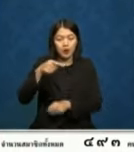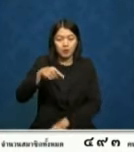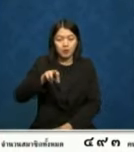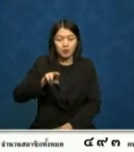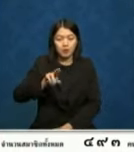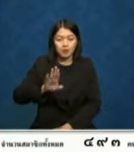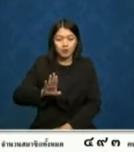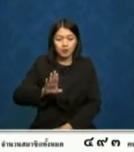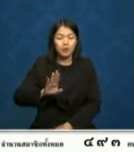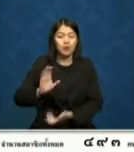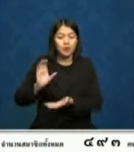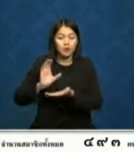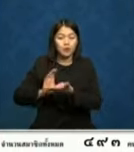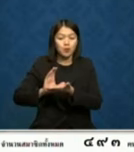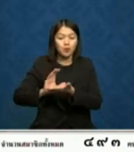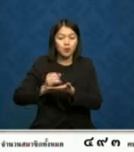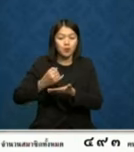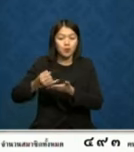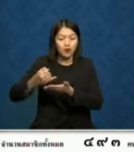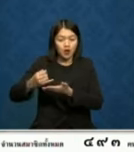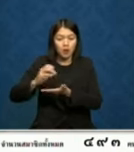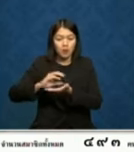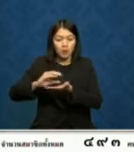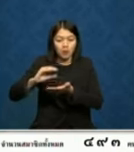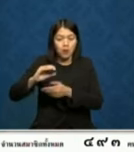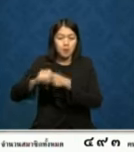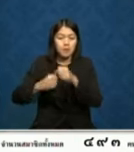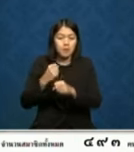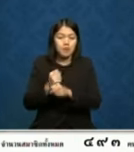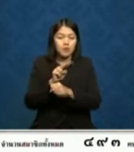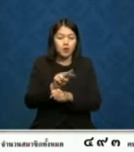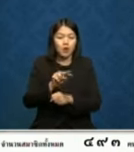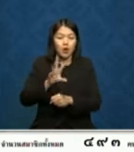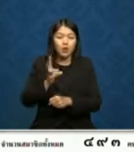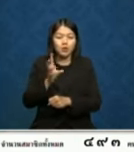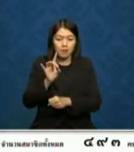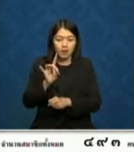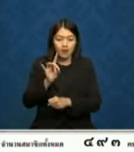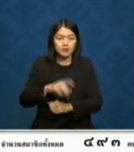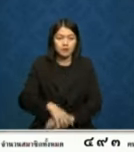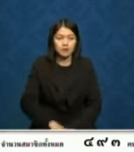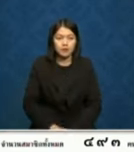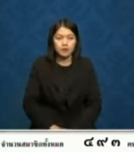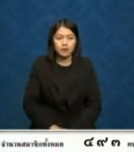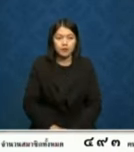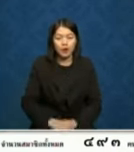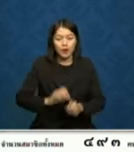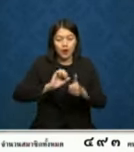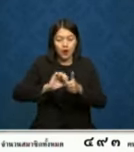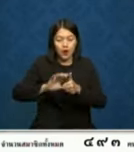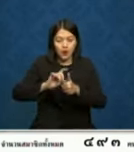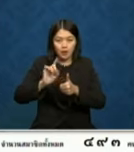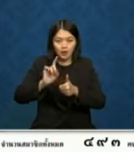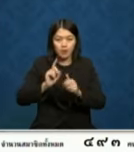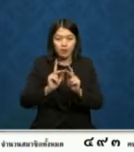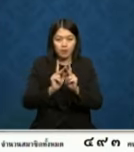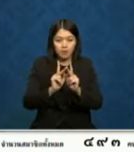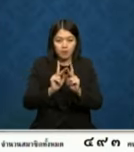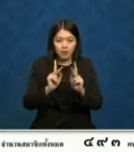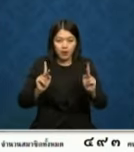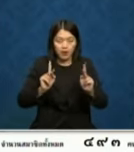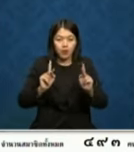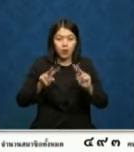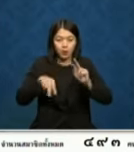ราชบัญญัติงบประมาณรายจประจำปีงบประมาณพ.ศ2568ขอเสนอแปรยัติต่อคณะกรรมาธิการ